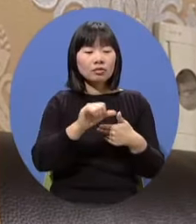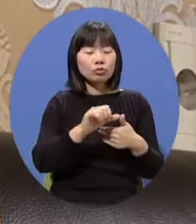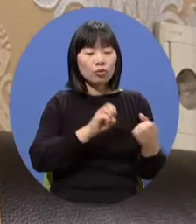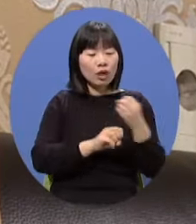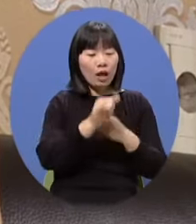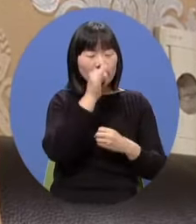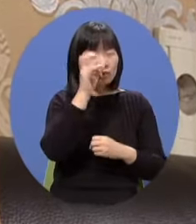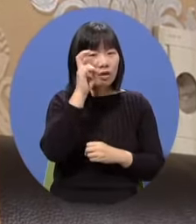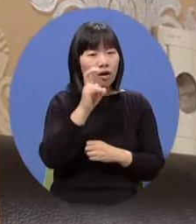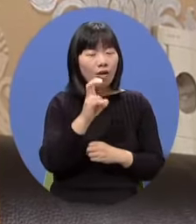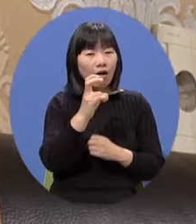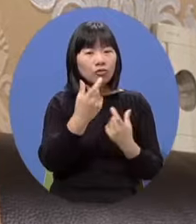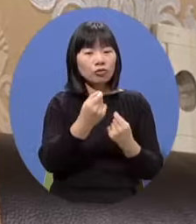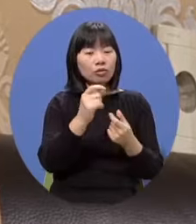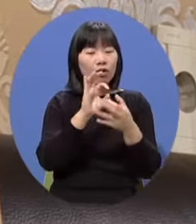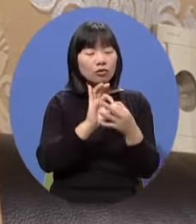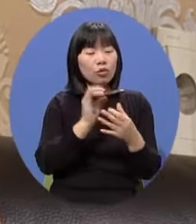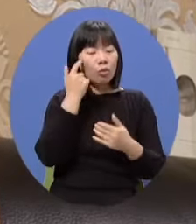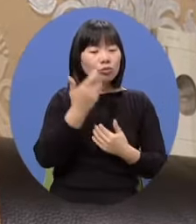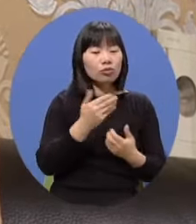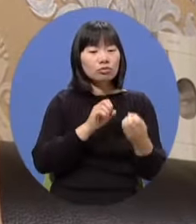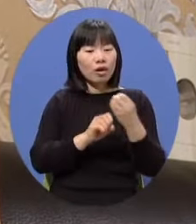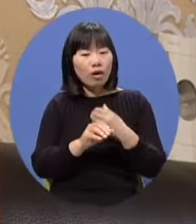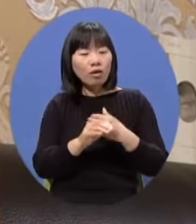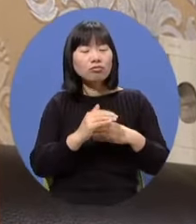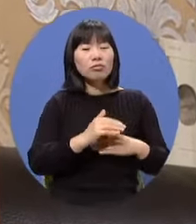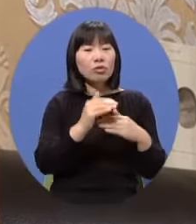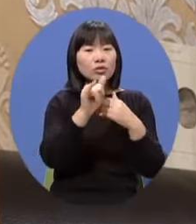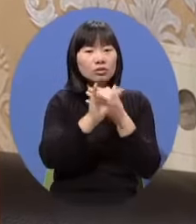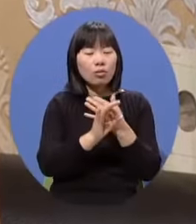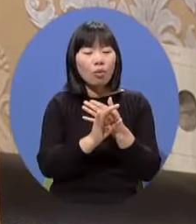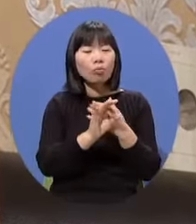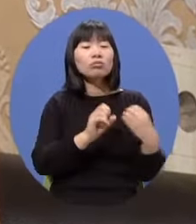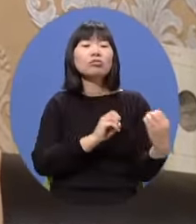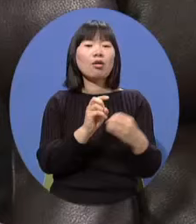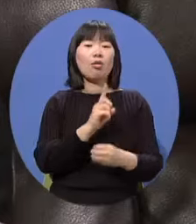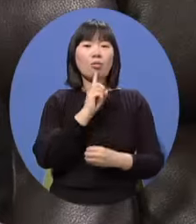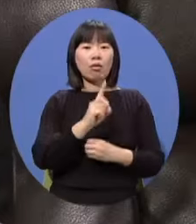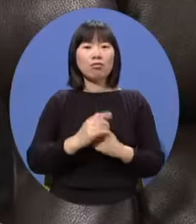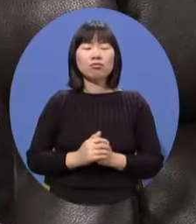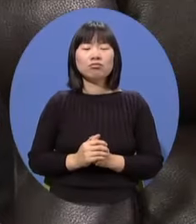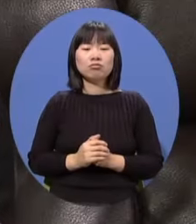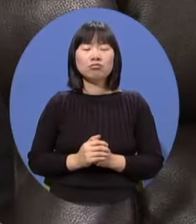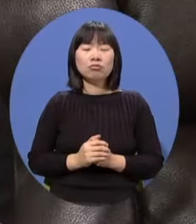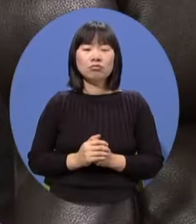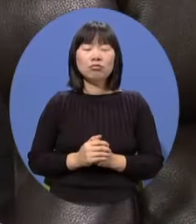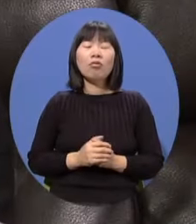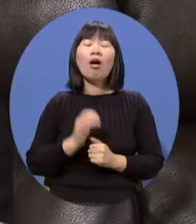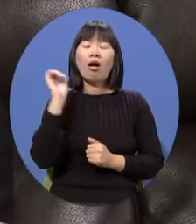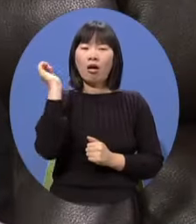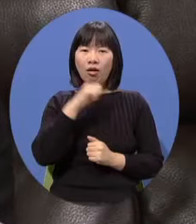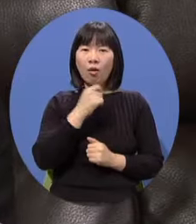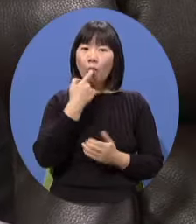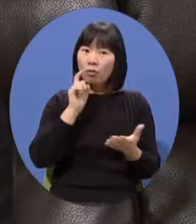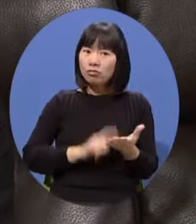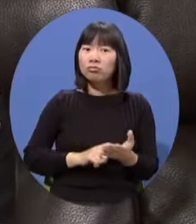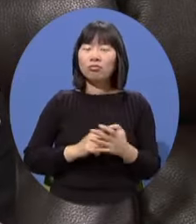대답할 거야. 막 그렇게 계속 묻고 답하고 하다 보면 그게 대화지 뭐? 그래?